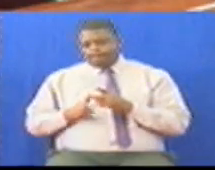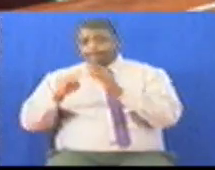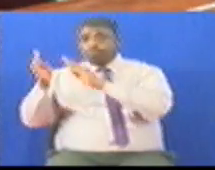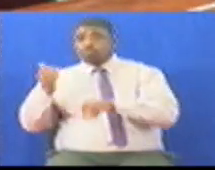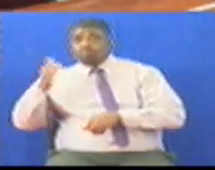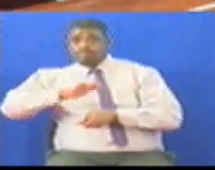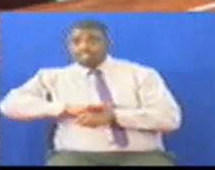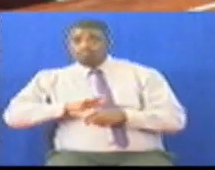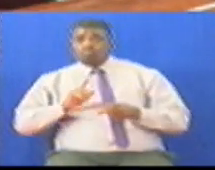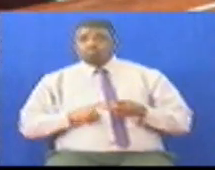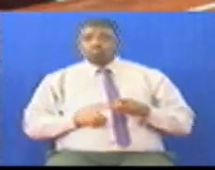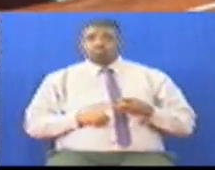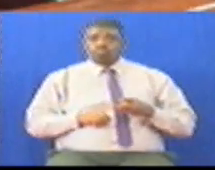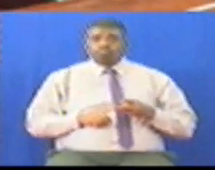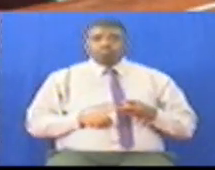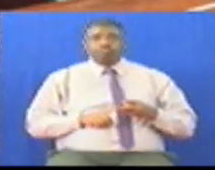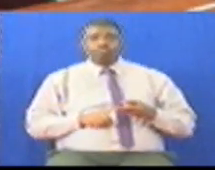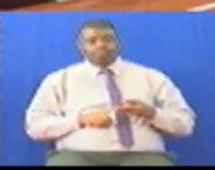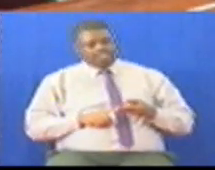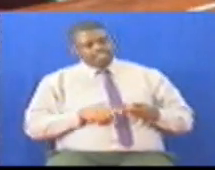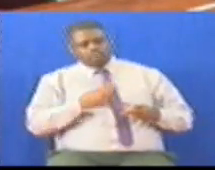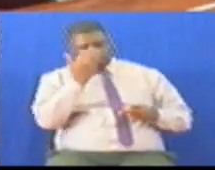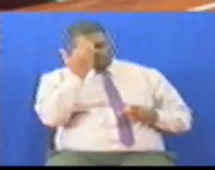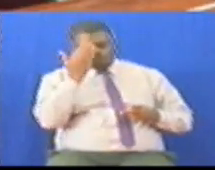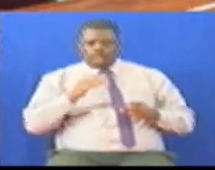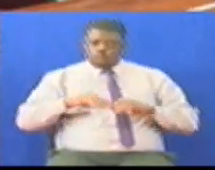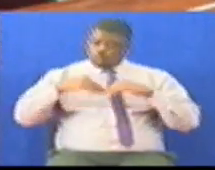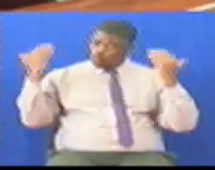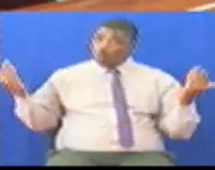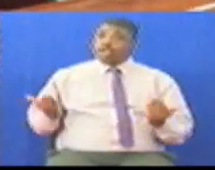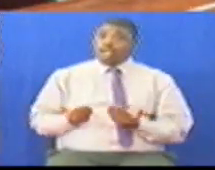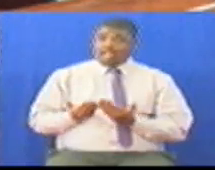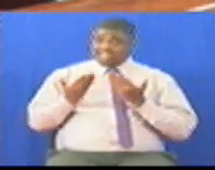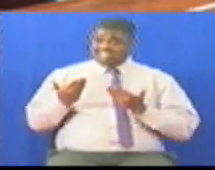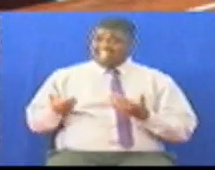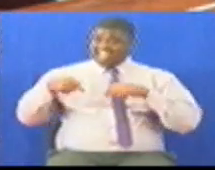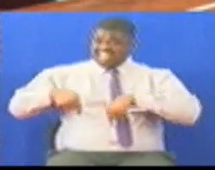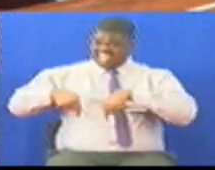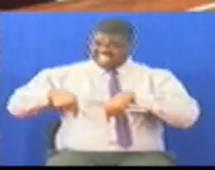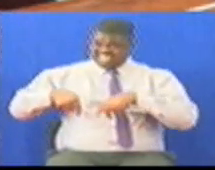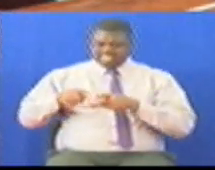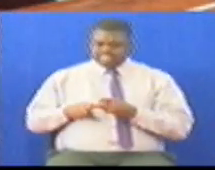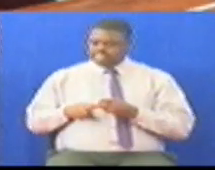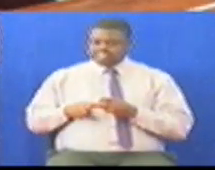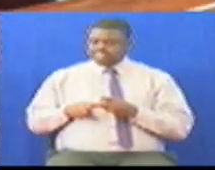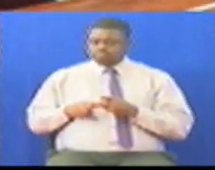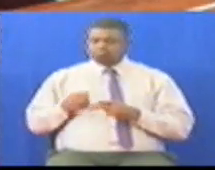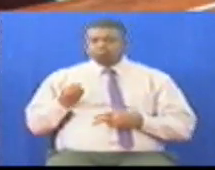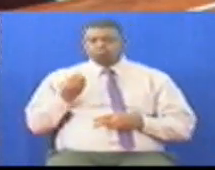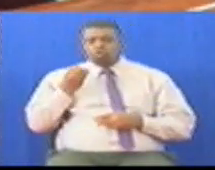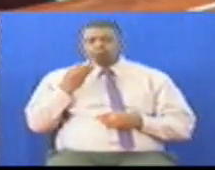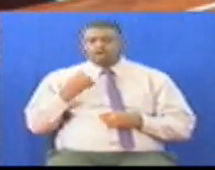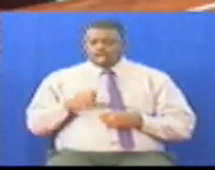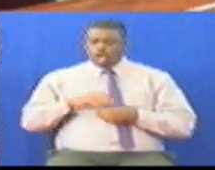Spika, tunatambua kwamba dunia sasa inakumbwa na mlipuko wa